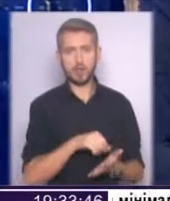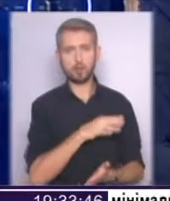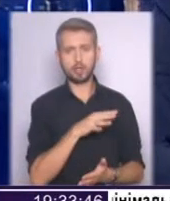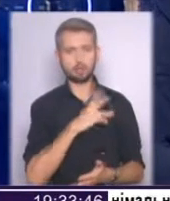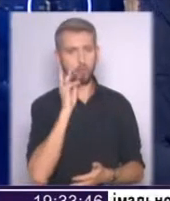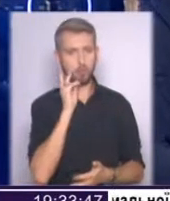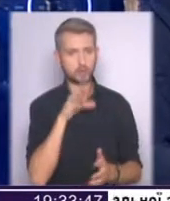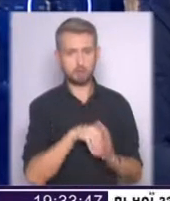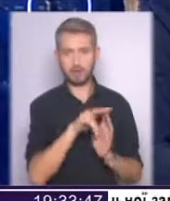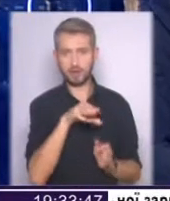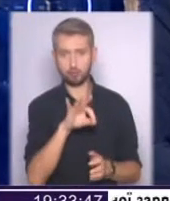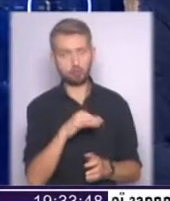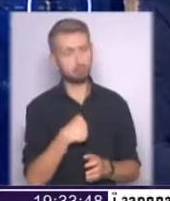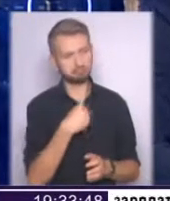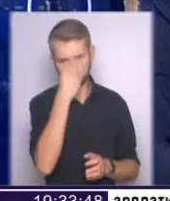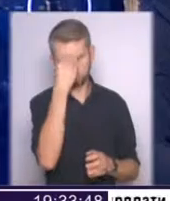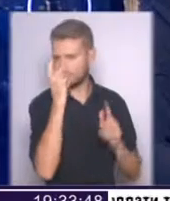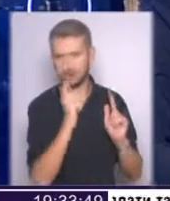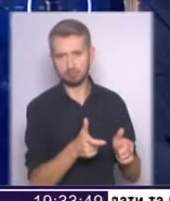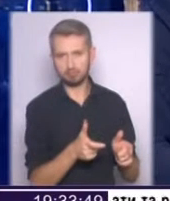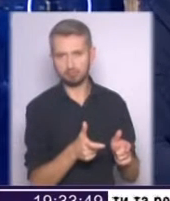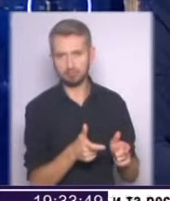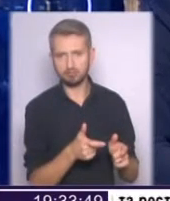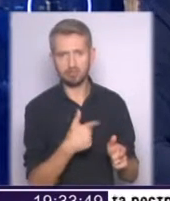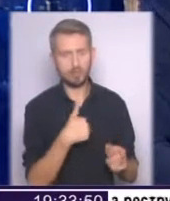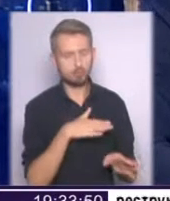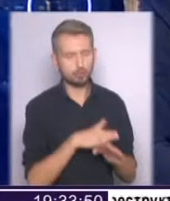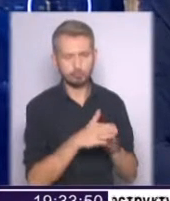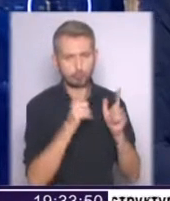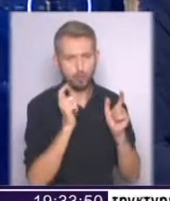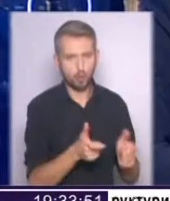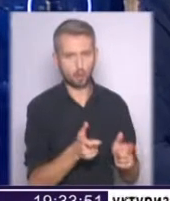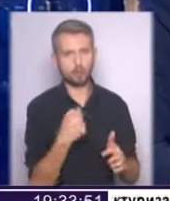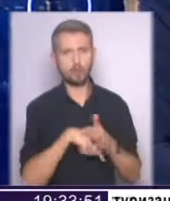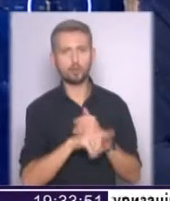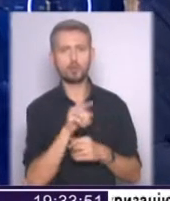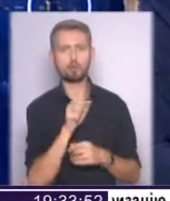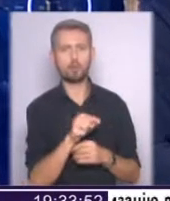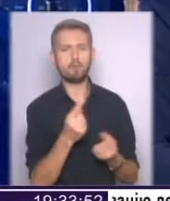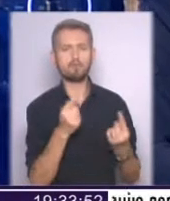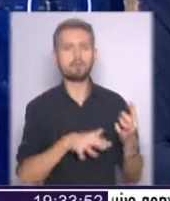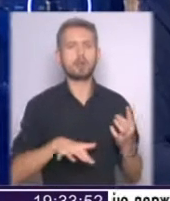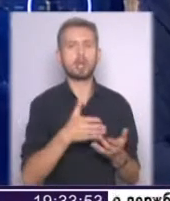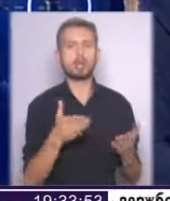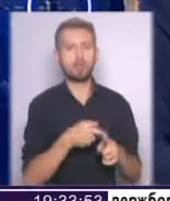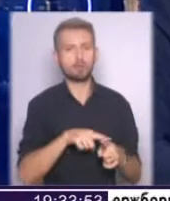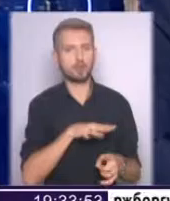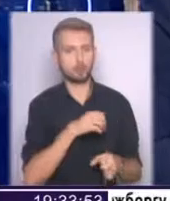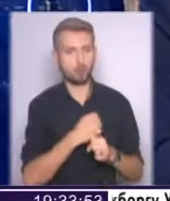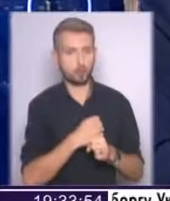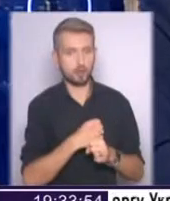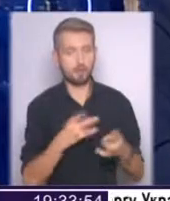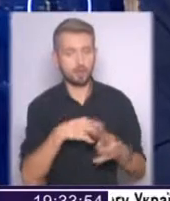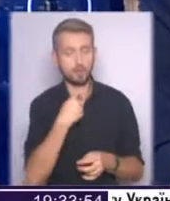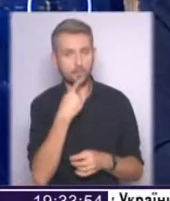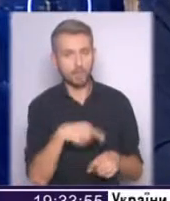посла при НАТО, я з ним абсолютно погоджуюсь. Я з ним абсолютно згоден, тому що в тому масштабі, якому це робилось, ну, потрібно говорити